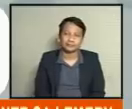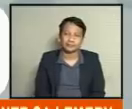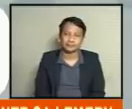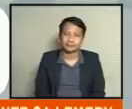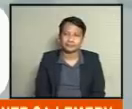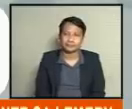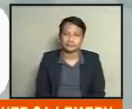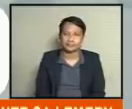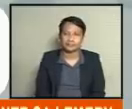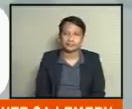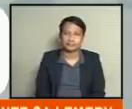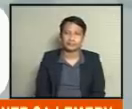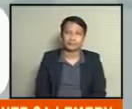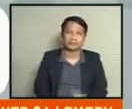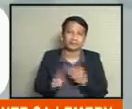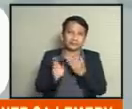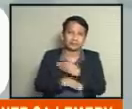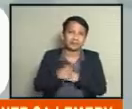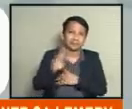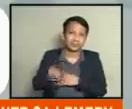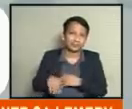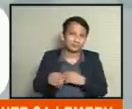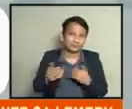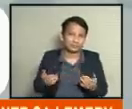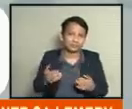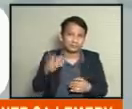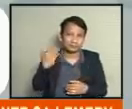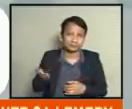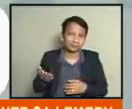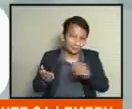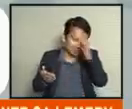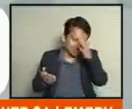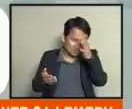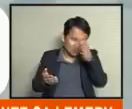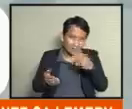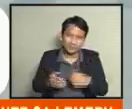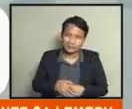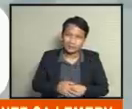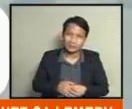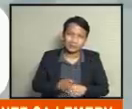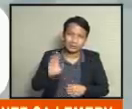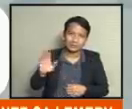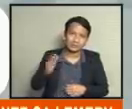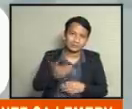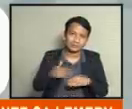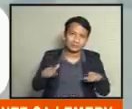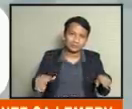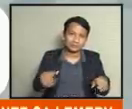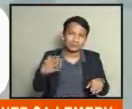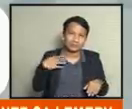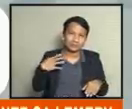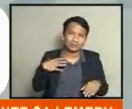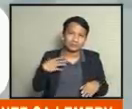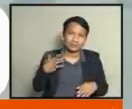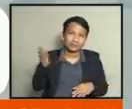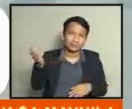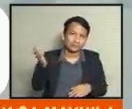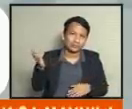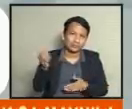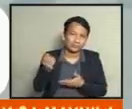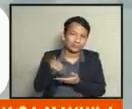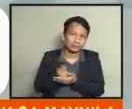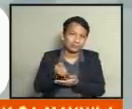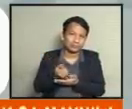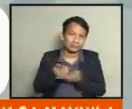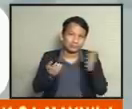Takaw, balik ko lang dito sa Maynila kasi na... Namatay yung tatay ko, sabi ko sa mga anak ko, hingi ka ng pera ng pambudget